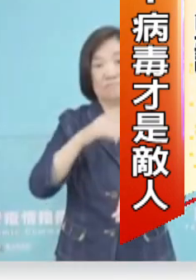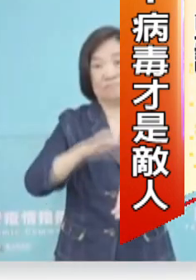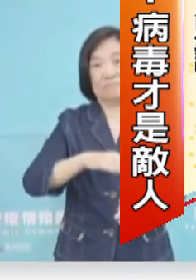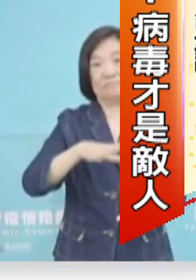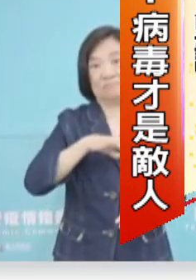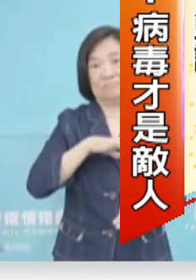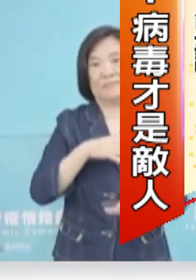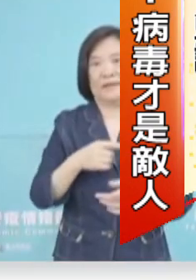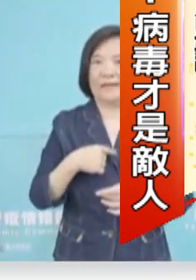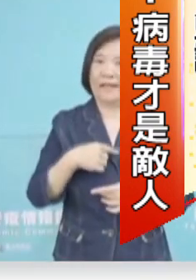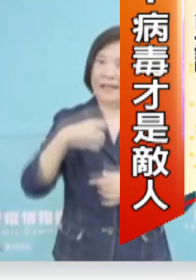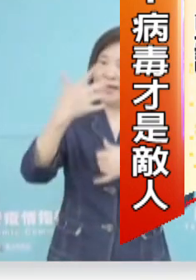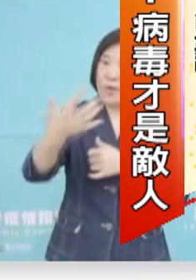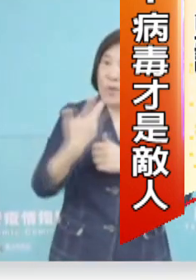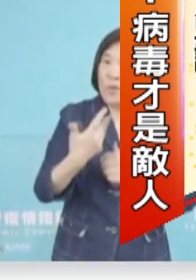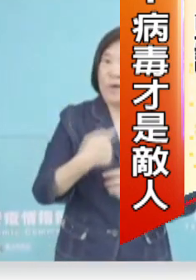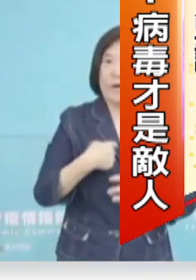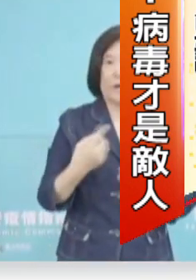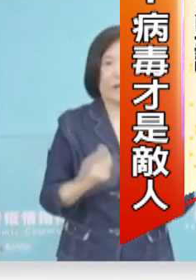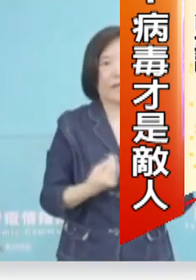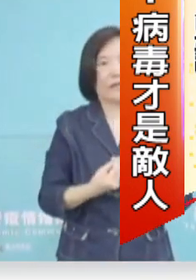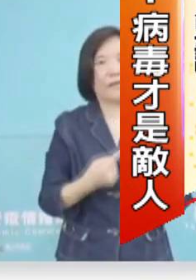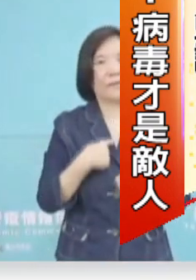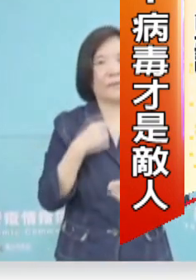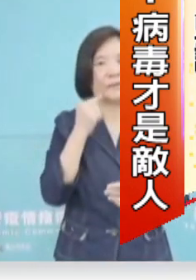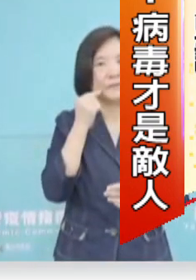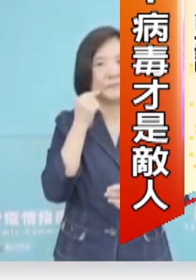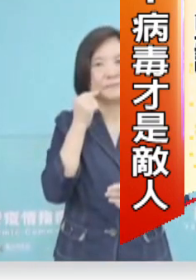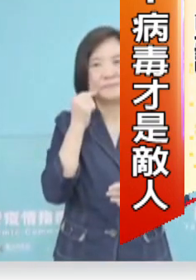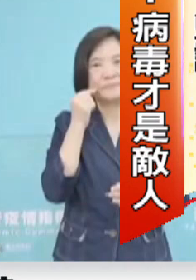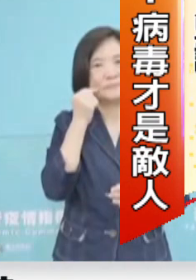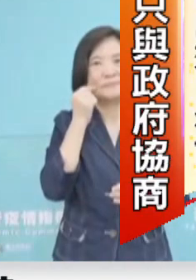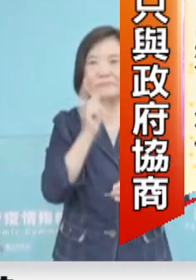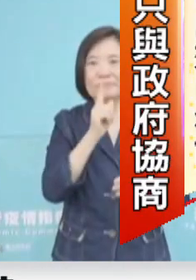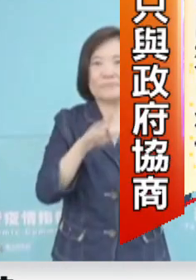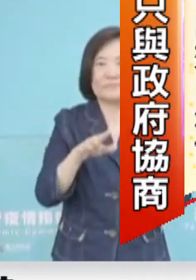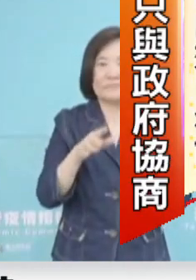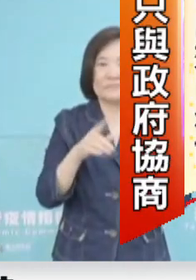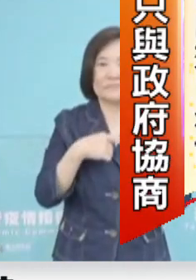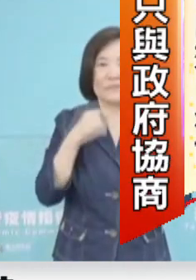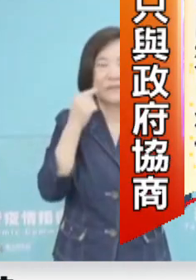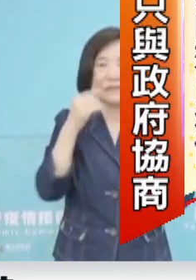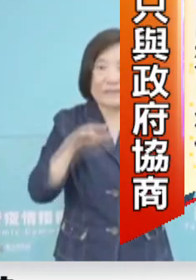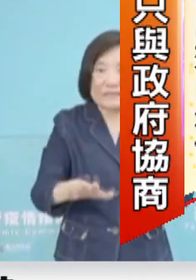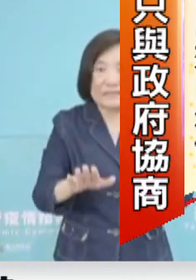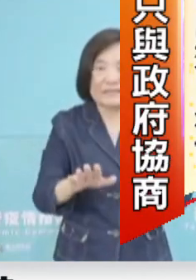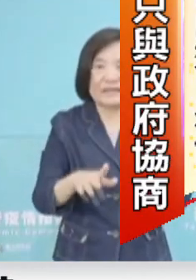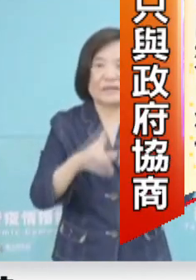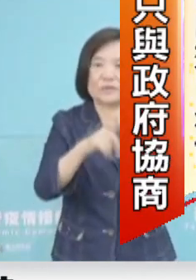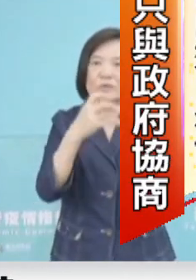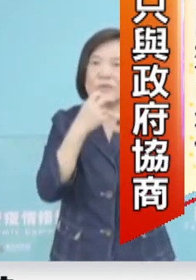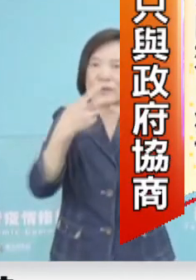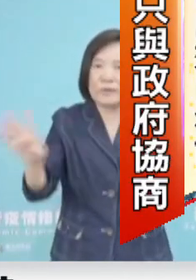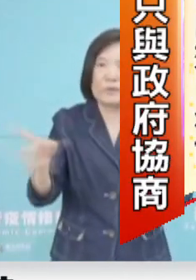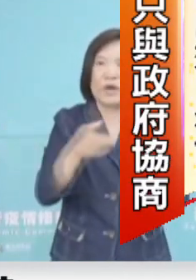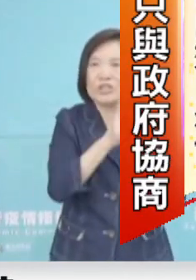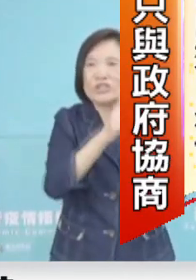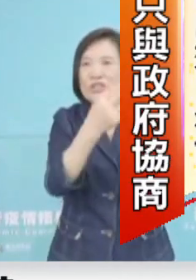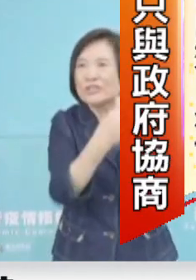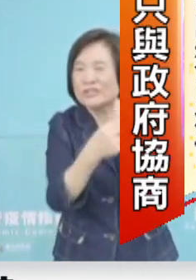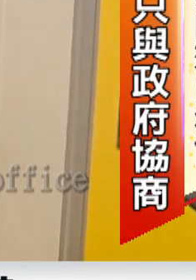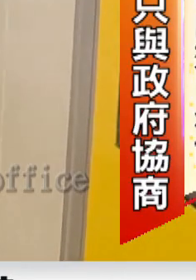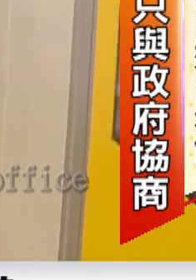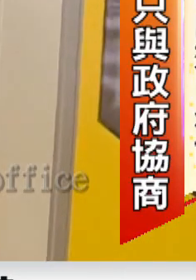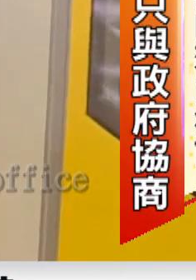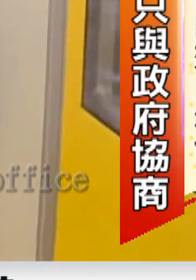抱歉我们实在是没有办法支持目前中央的很多说法只